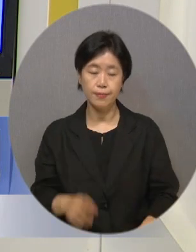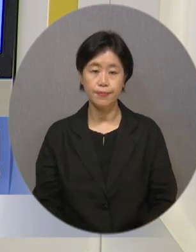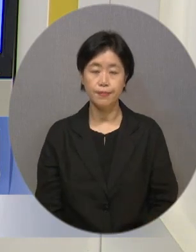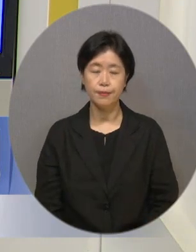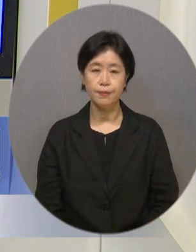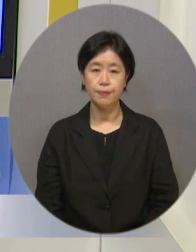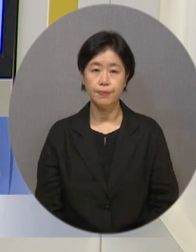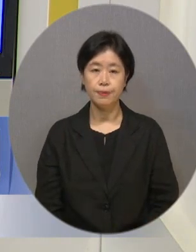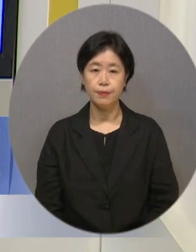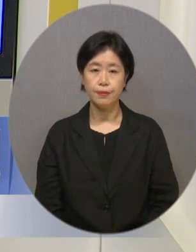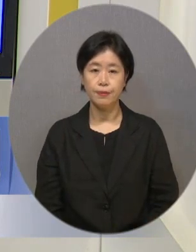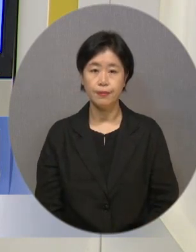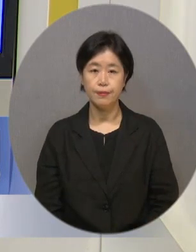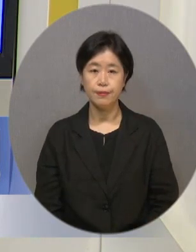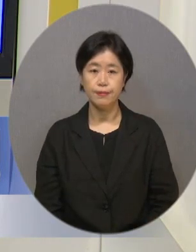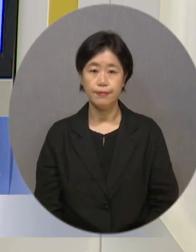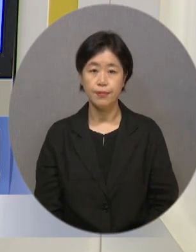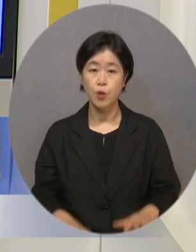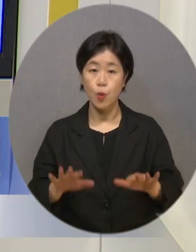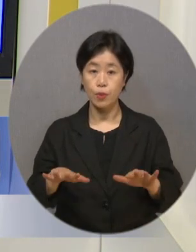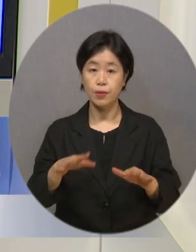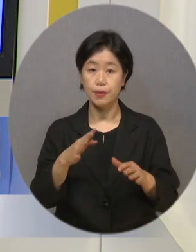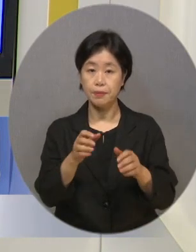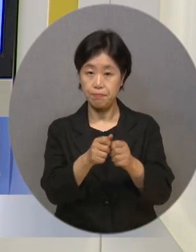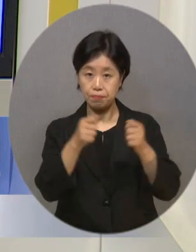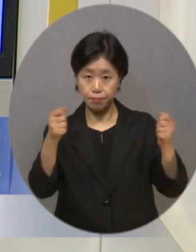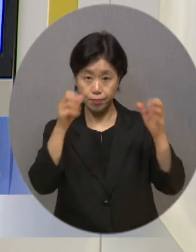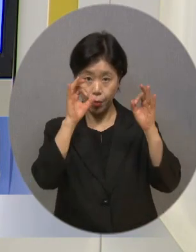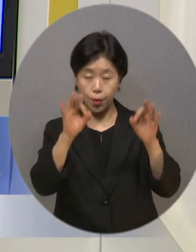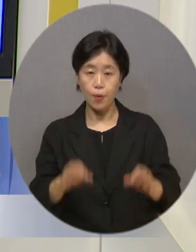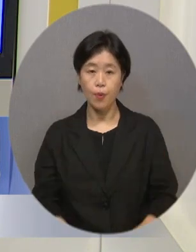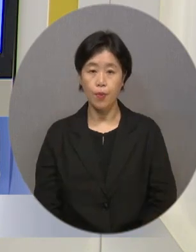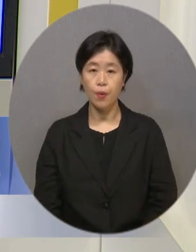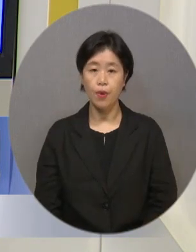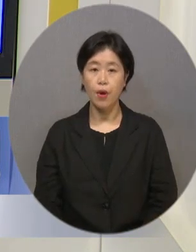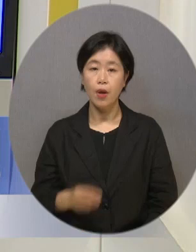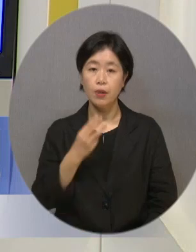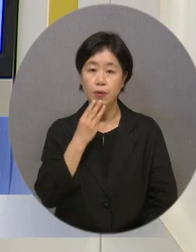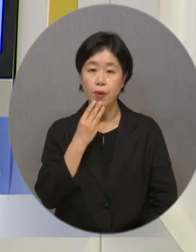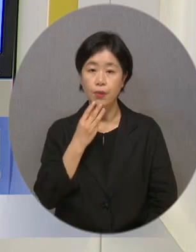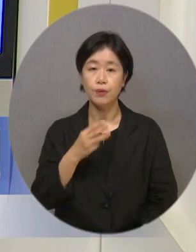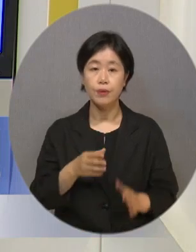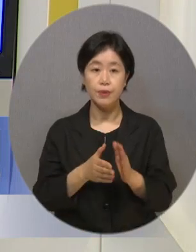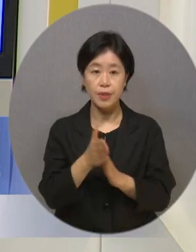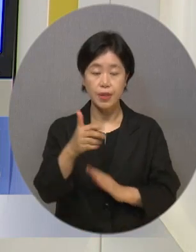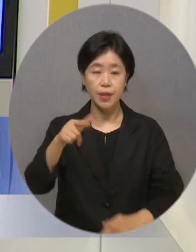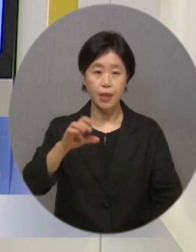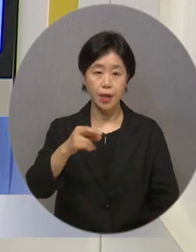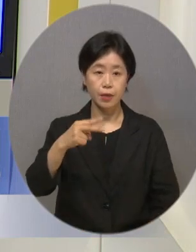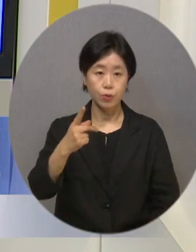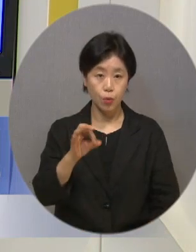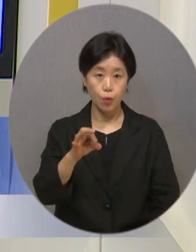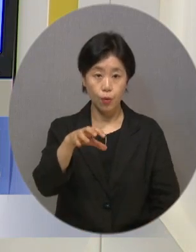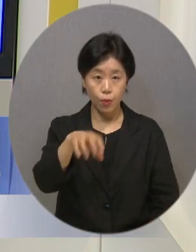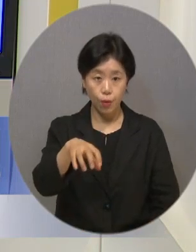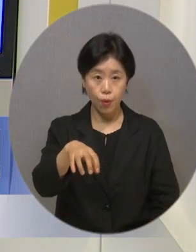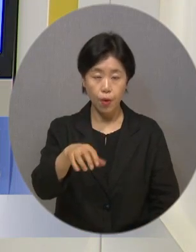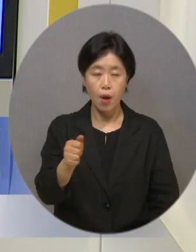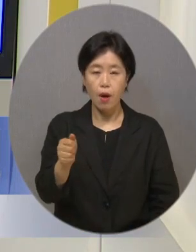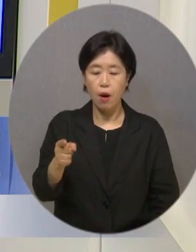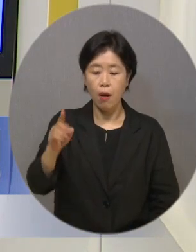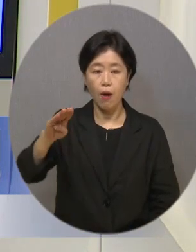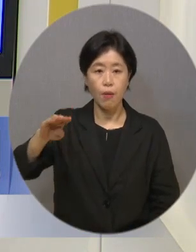다음 뉴스입니다 오늘 장애인신문 사면에서는 서울시 강동구가 관내 허브천문공원을 시민들